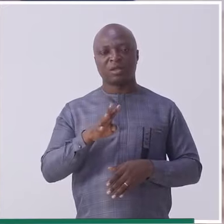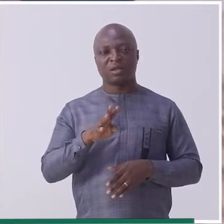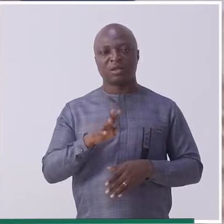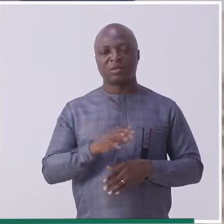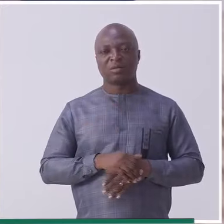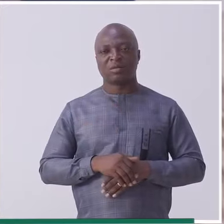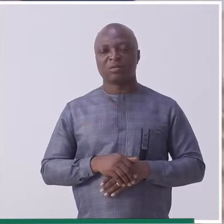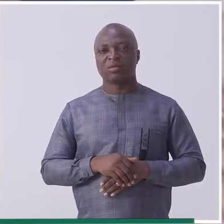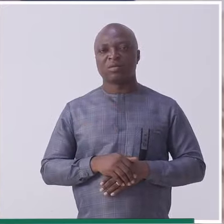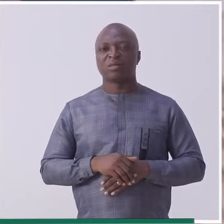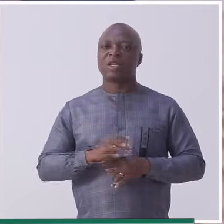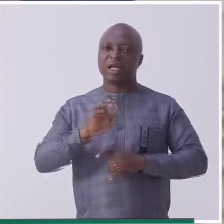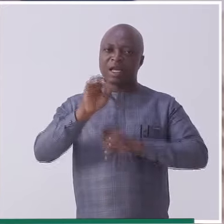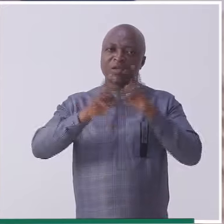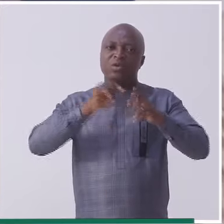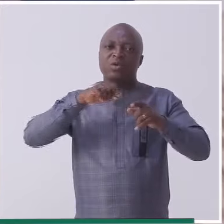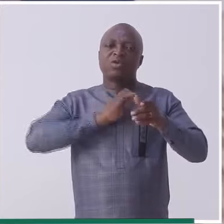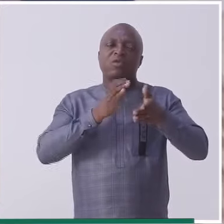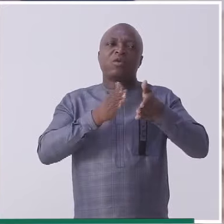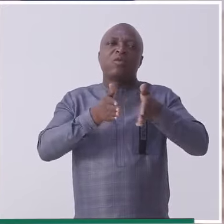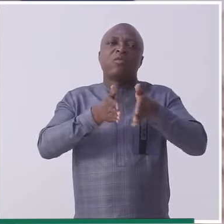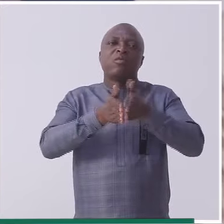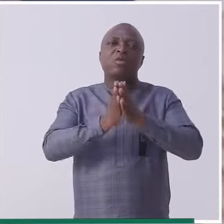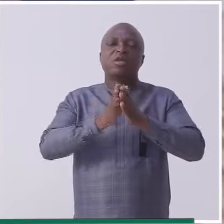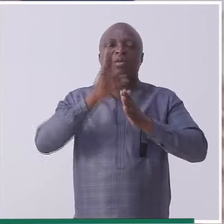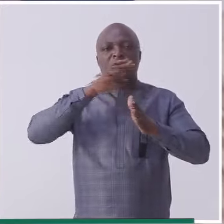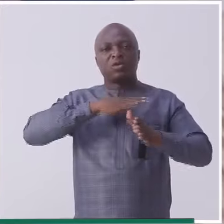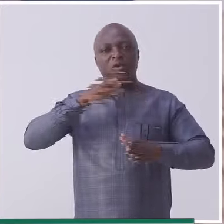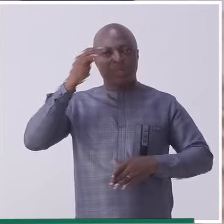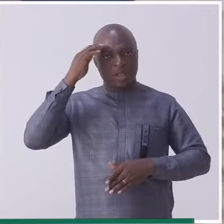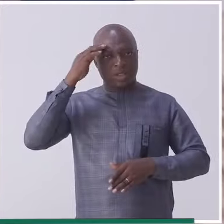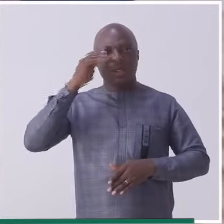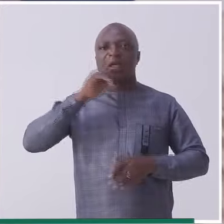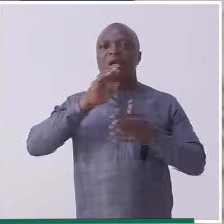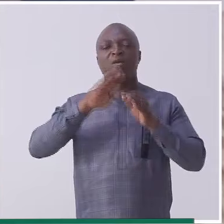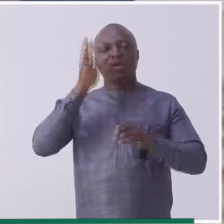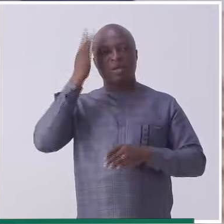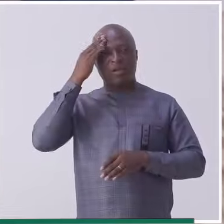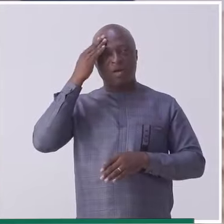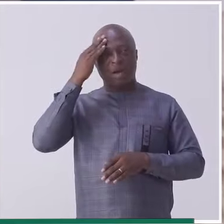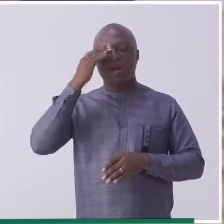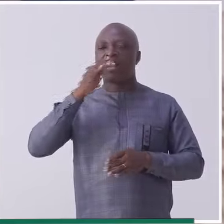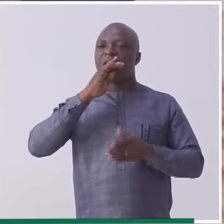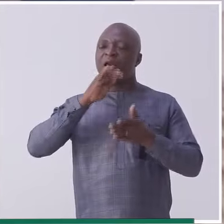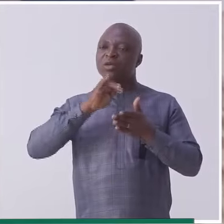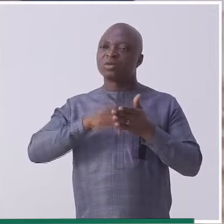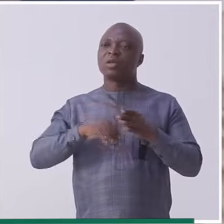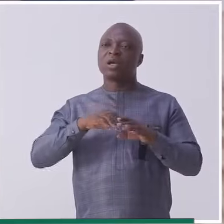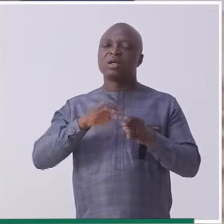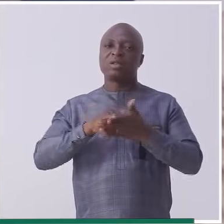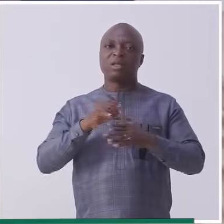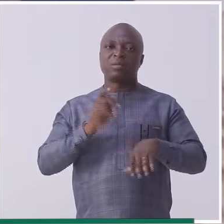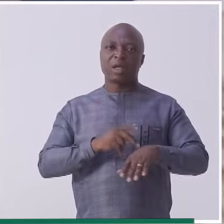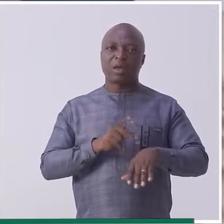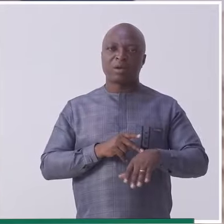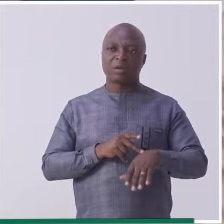2024. La question que je voudrais vous poser, monsieur le ministre, c'est de savoir, est-ce que en cette